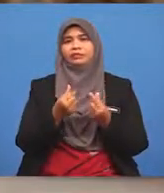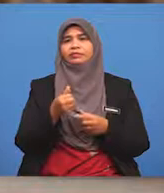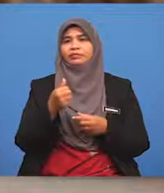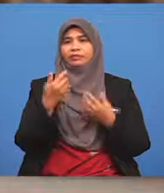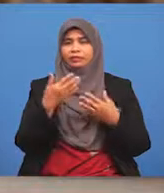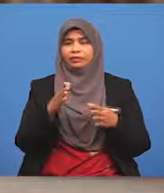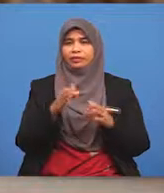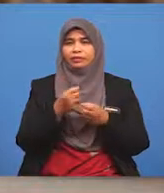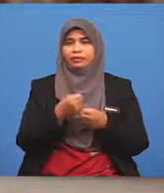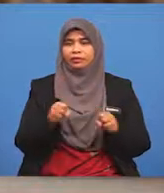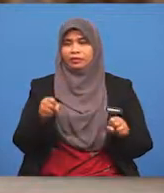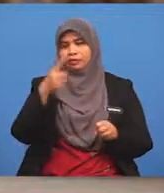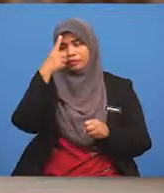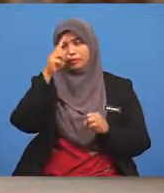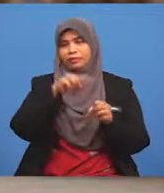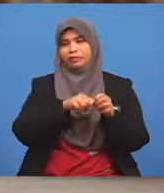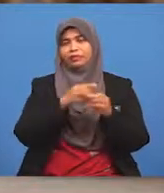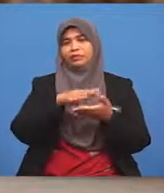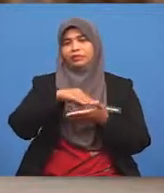memulakan pengajaran pada hari ini?